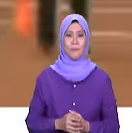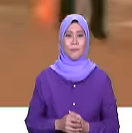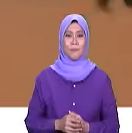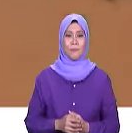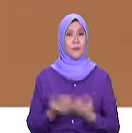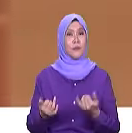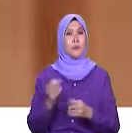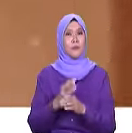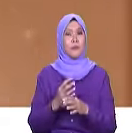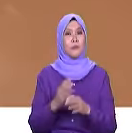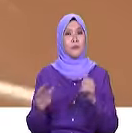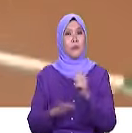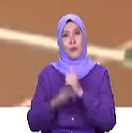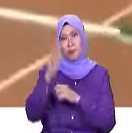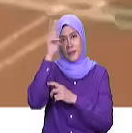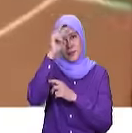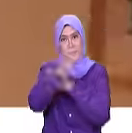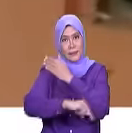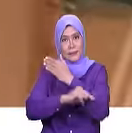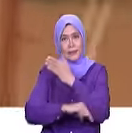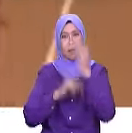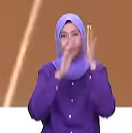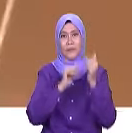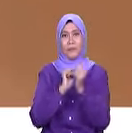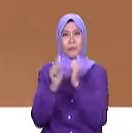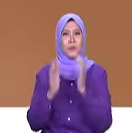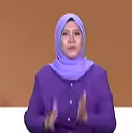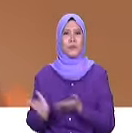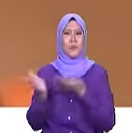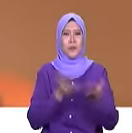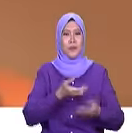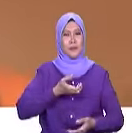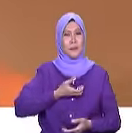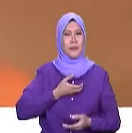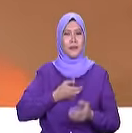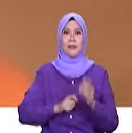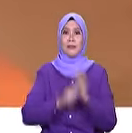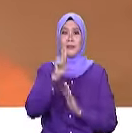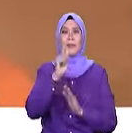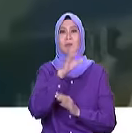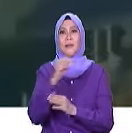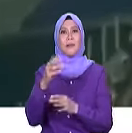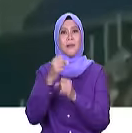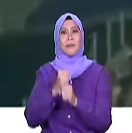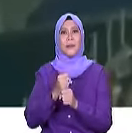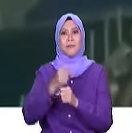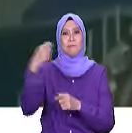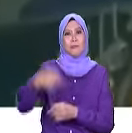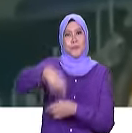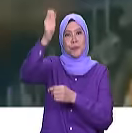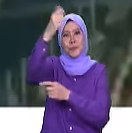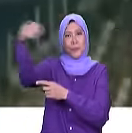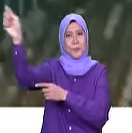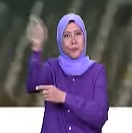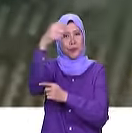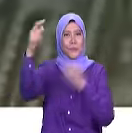Dengan inisiatif khas di bawah kerajaan negeri ini, diharapkan atlet dapat membawa pulang pingat tertinggi serta menjulang jalur gemilang.